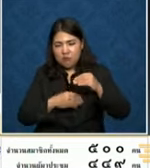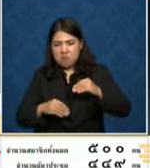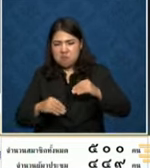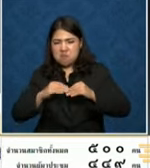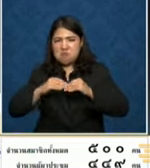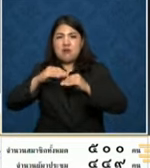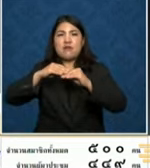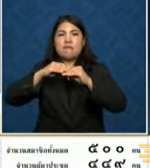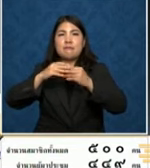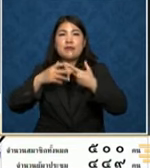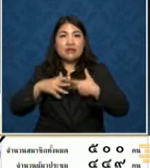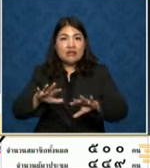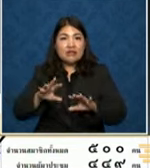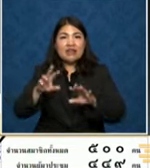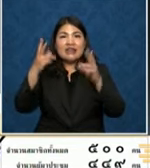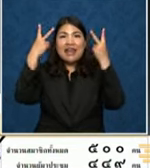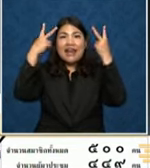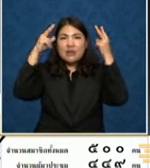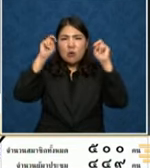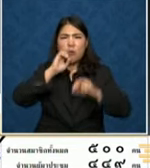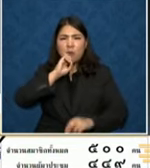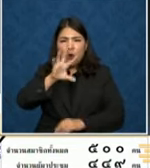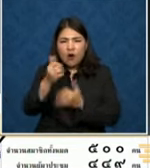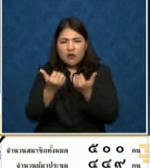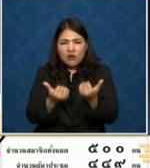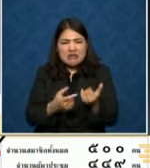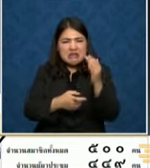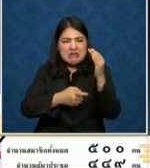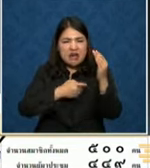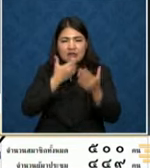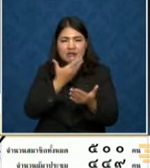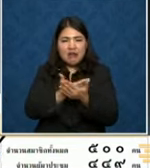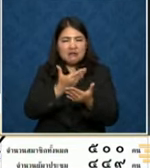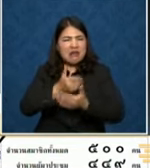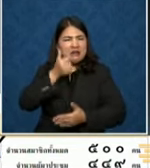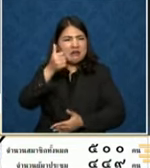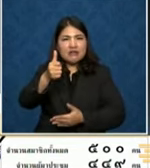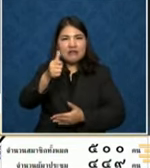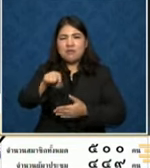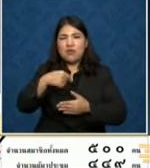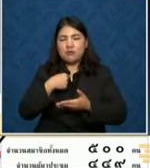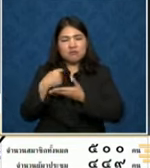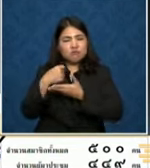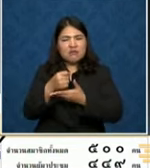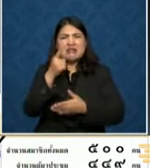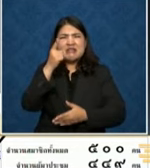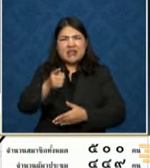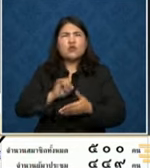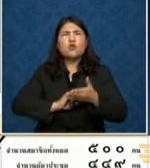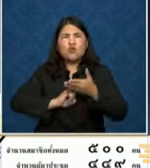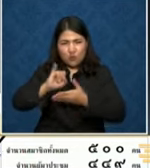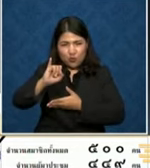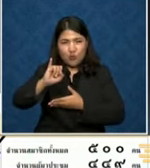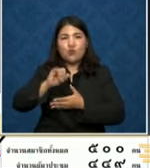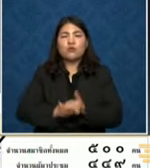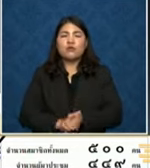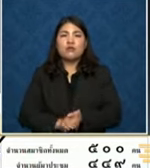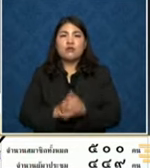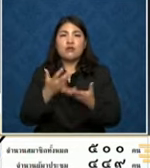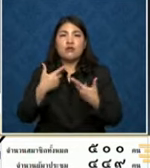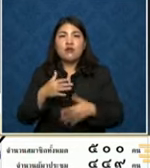ที่ท่านนายกรัฐมนตรีท่านพูดตลอดเวลาว่ายางราคาดีเราปราบปรามอย่างเอาจริงเอาจังมันถูกต้องครับท่าน